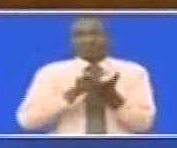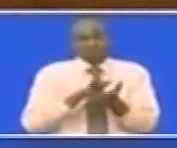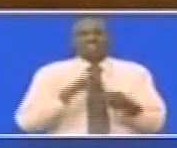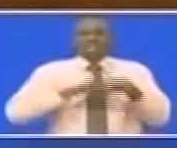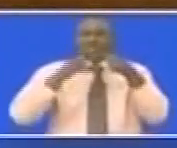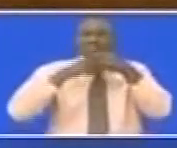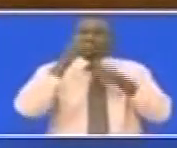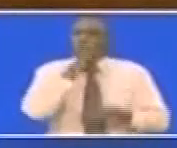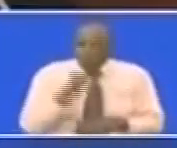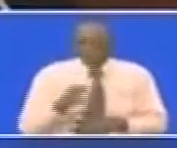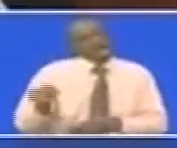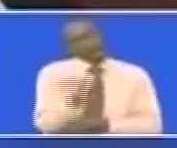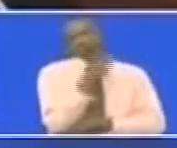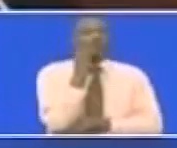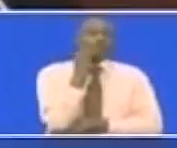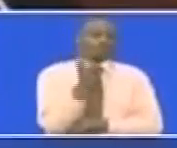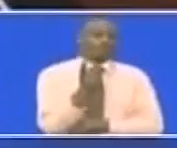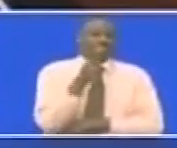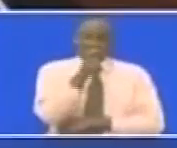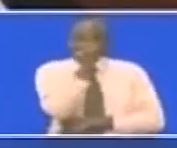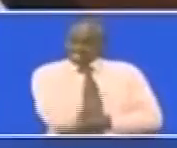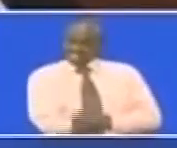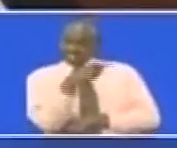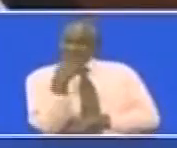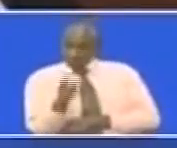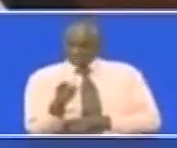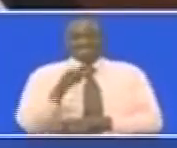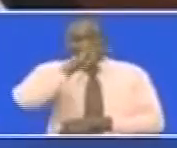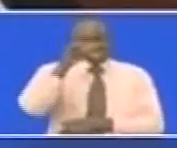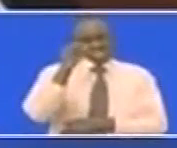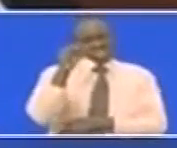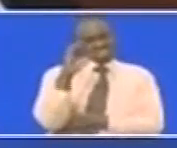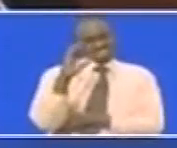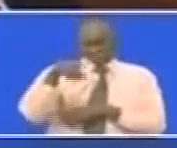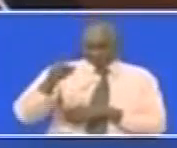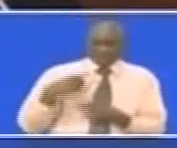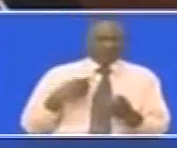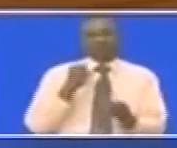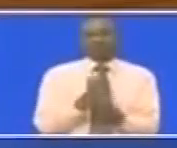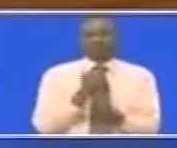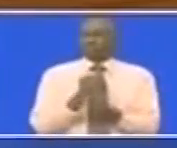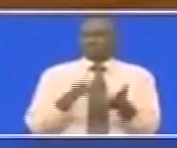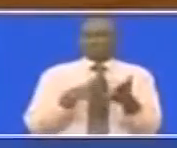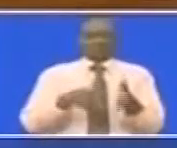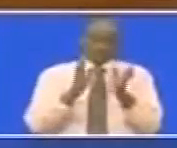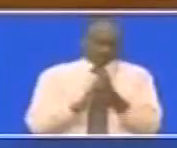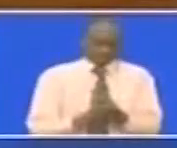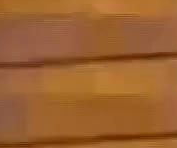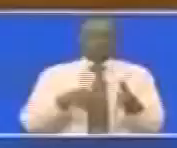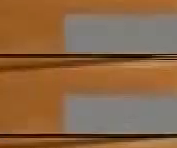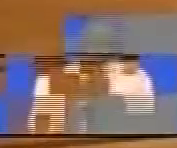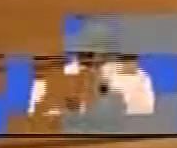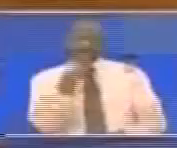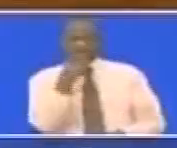wametimu umri wa miaka 70. Majaji hao aidha wamekashifu tume ya JSC kwa kuingilia uhuru wa majaji hao. Majaji hao